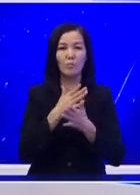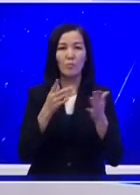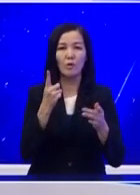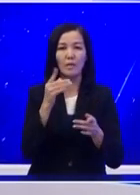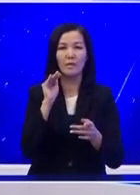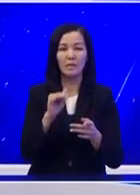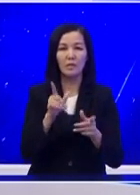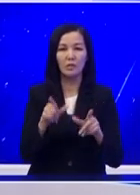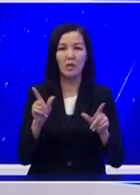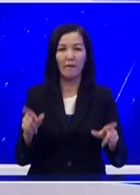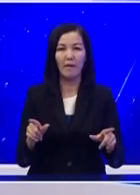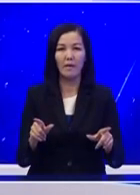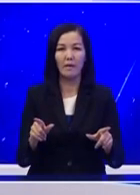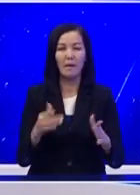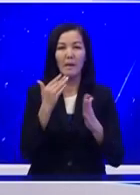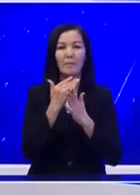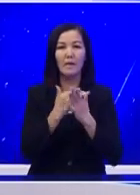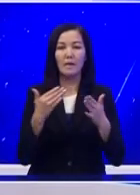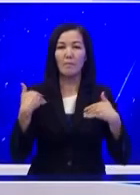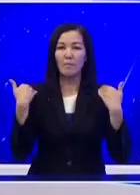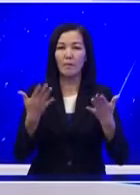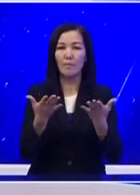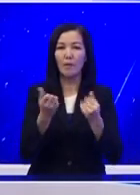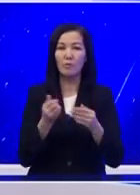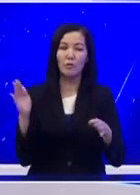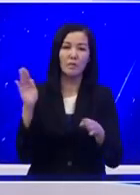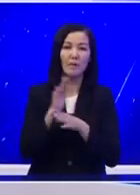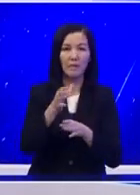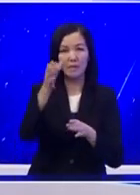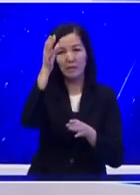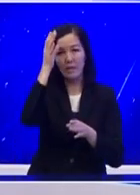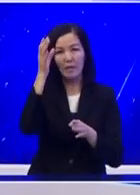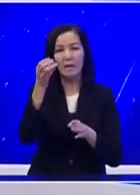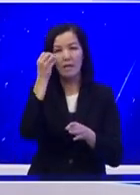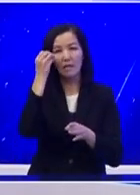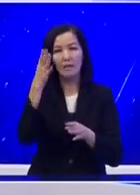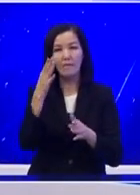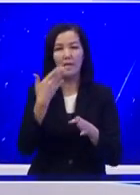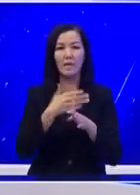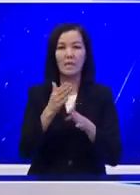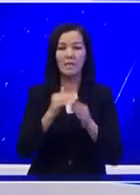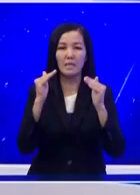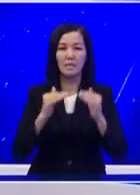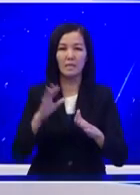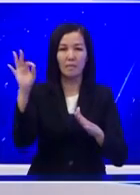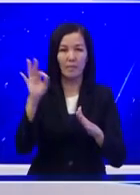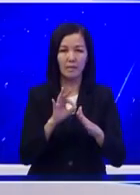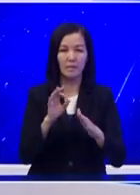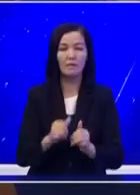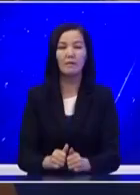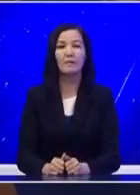1000 человек. Кроме того, программы предлагают получить дополнительные знания, навыки и кредиты с низкой процентной ставкой.